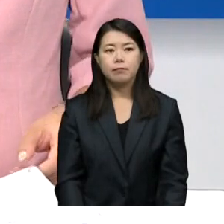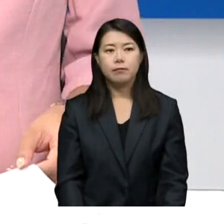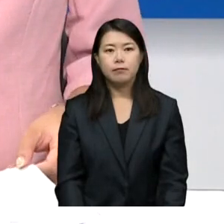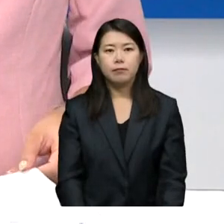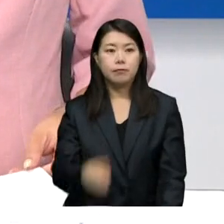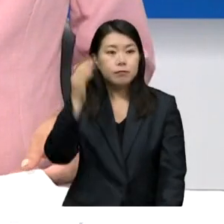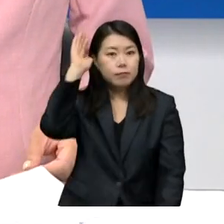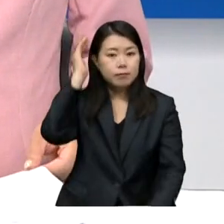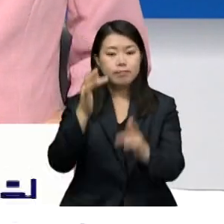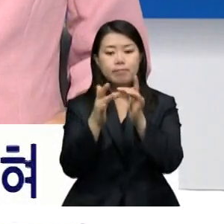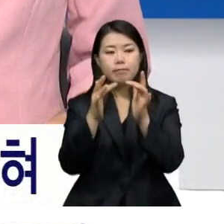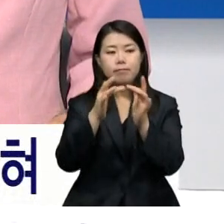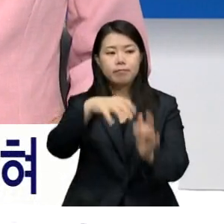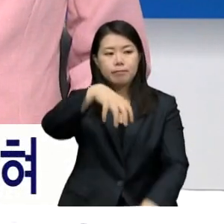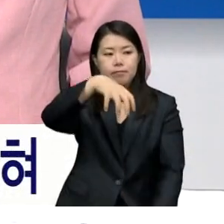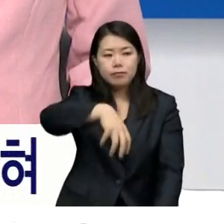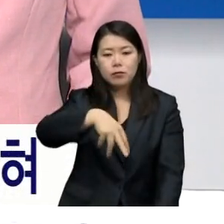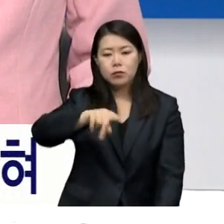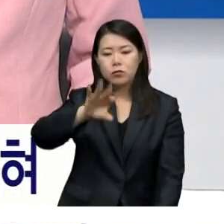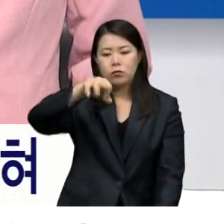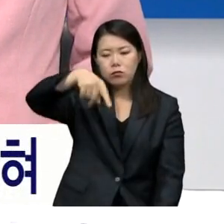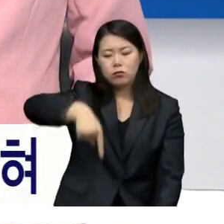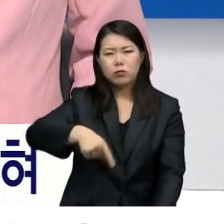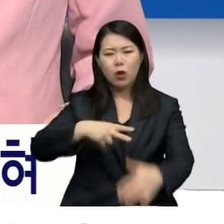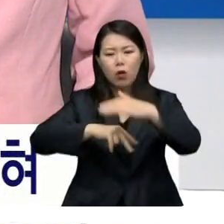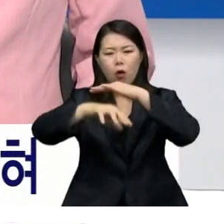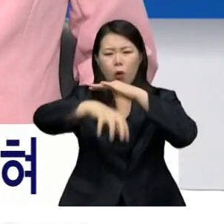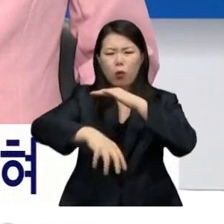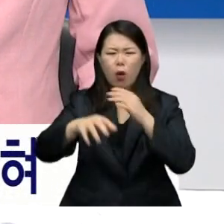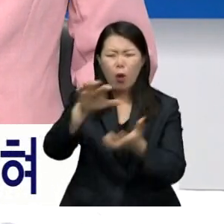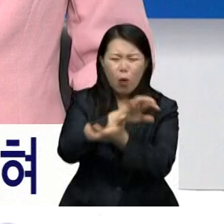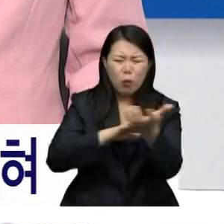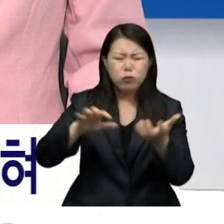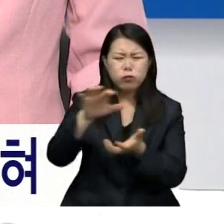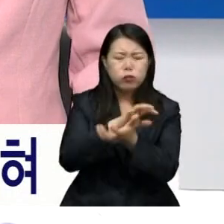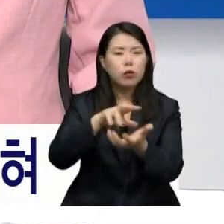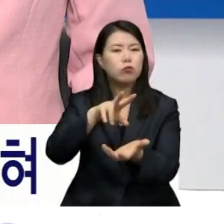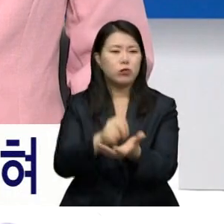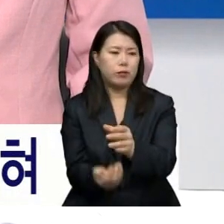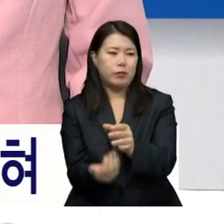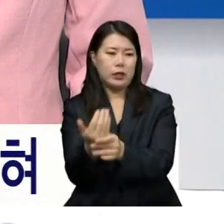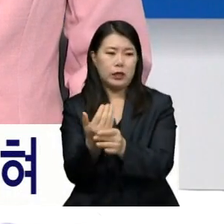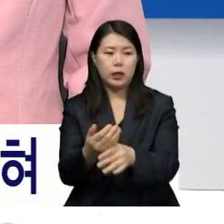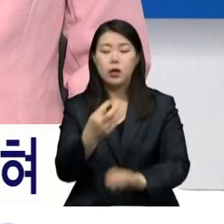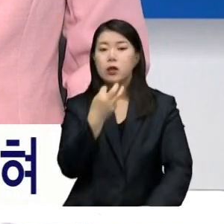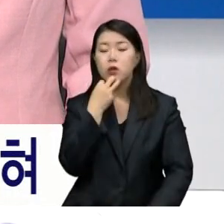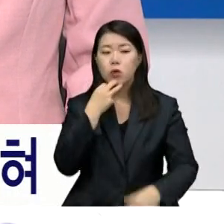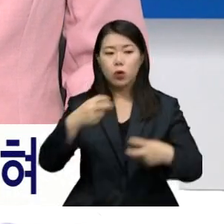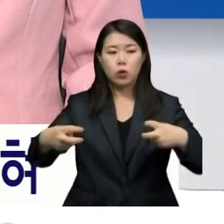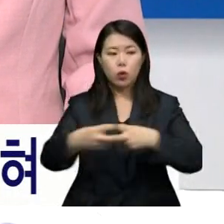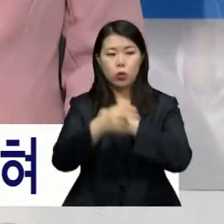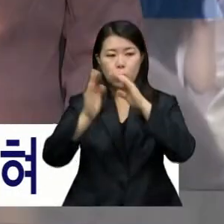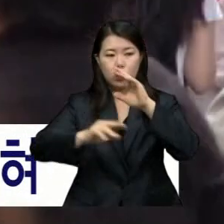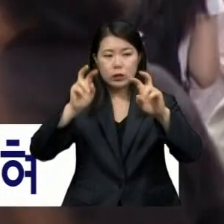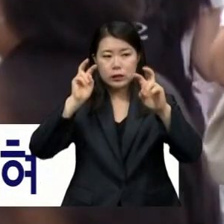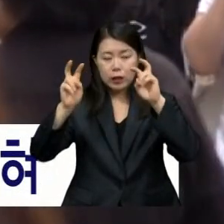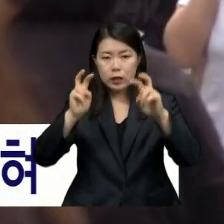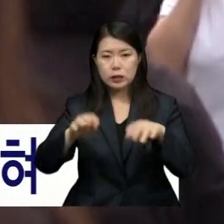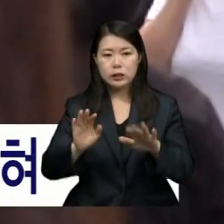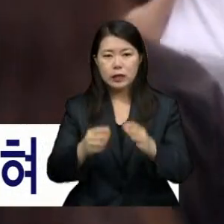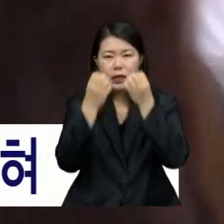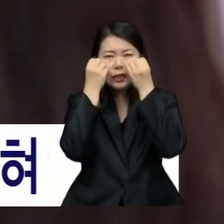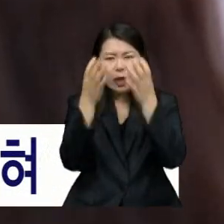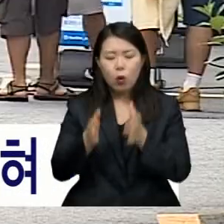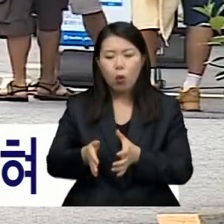최근 온라인상에서 성수역 혼잡 문제가 논란이 된 가운데 서울 교통공사가 성수역 출입구 신설이 검토 중인